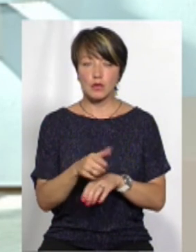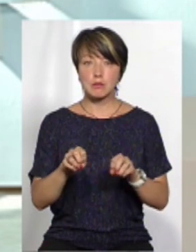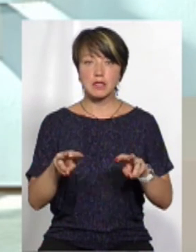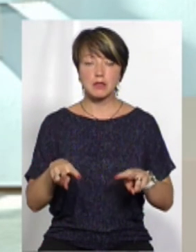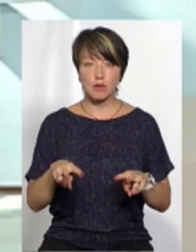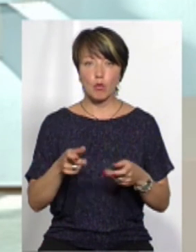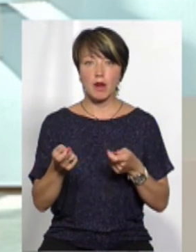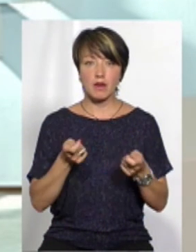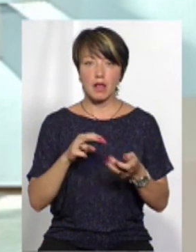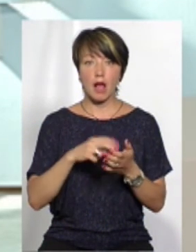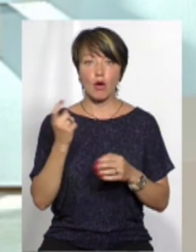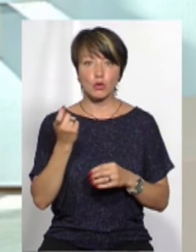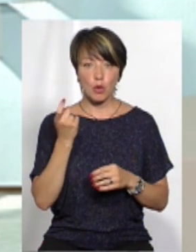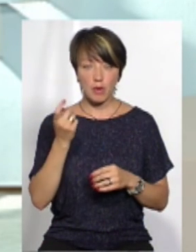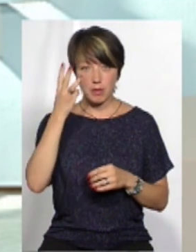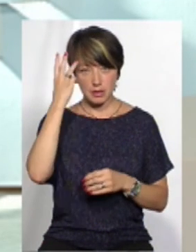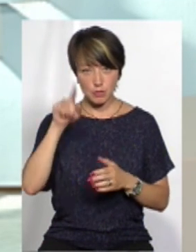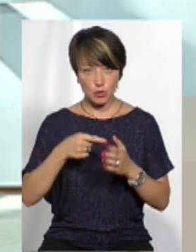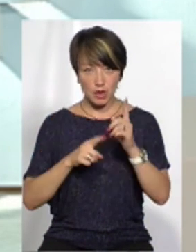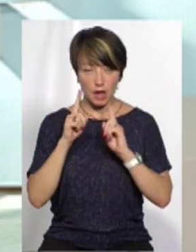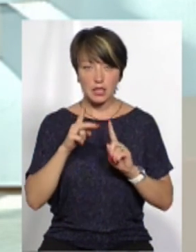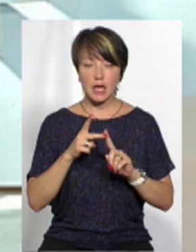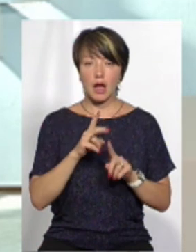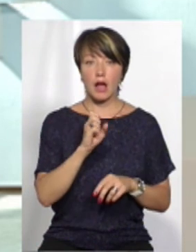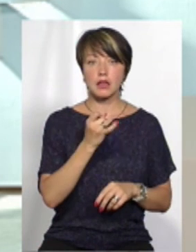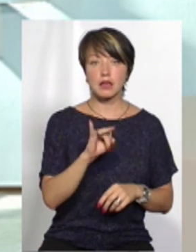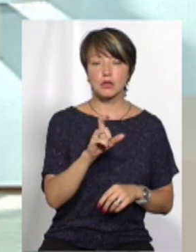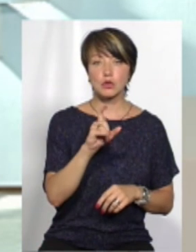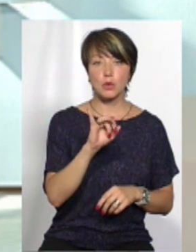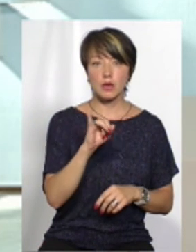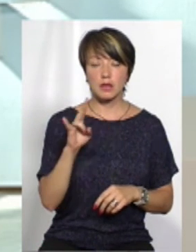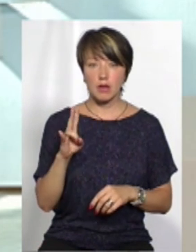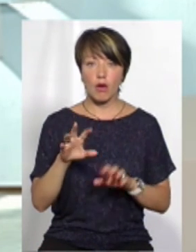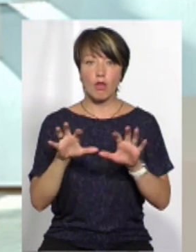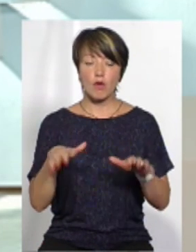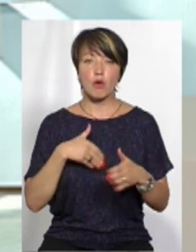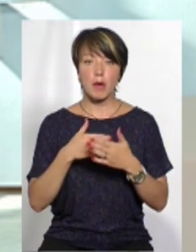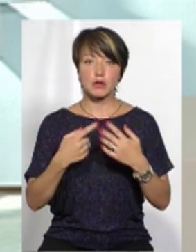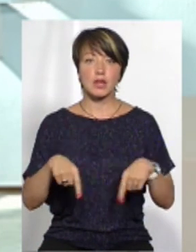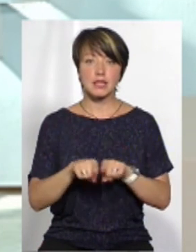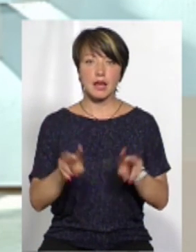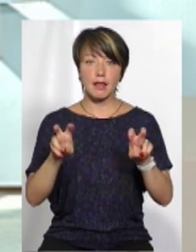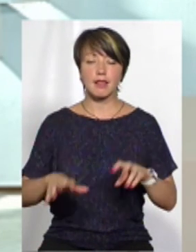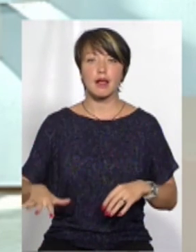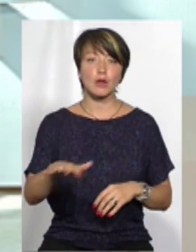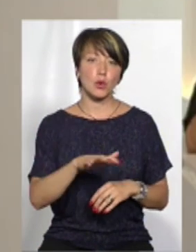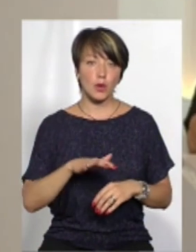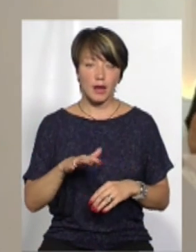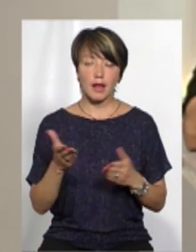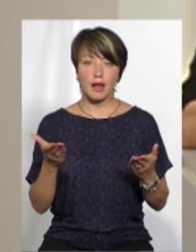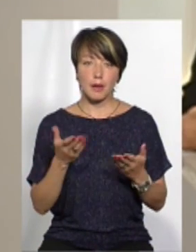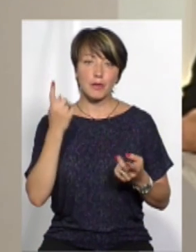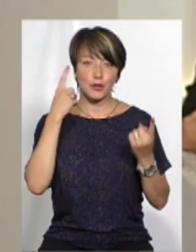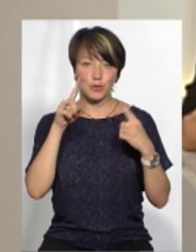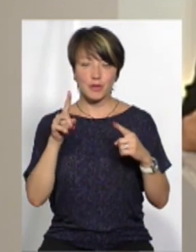головною спеціалісткою управління економіки Хмельницької міської ради, та Андрієм Зоїним, головою громадської організації «Територія»,